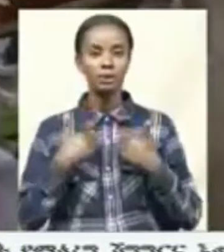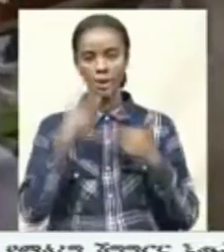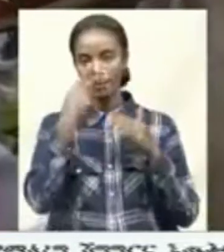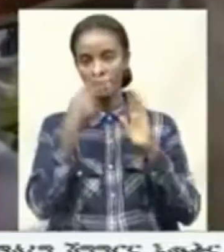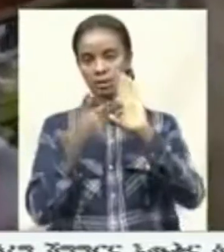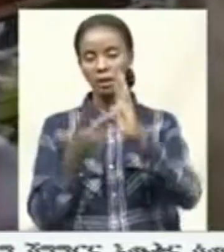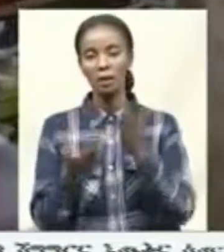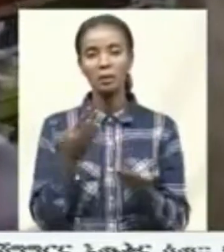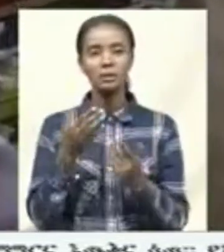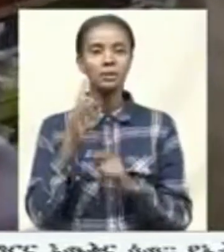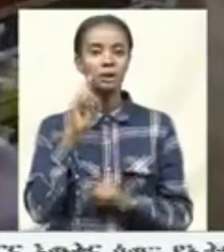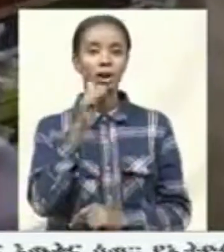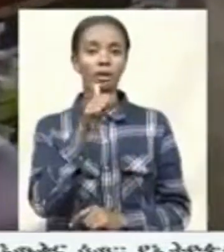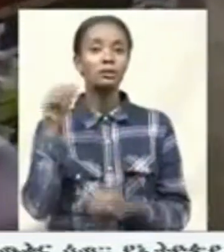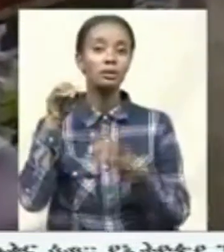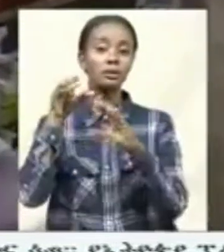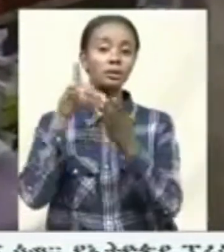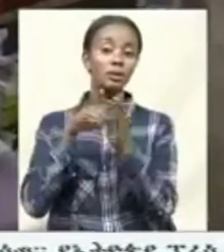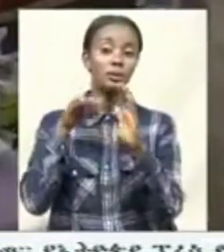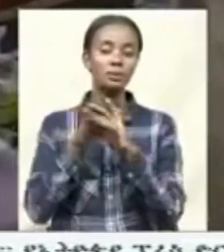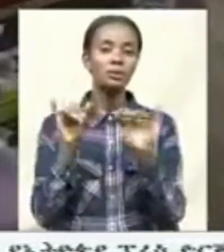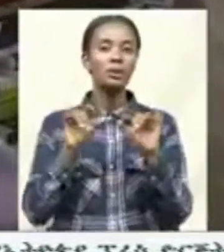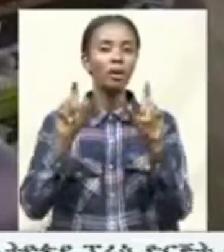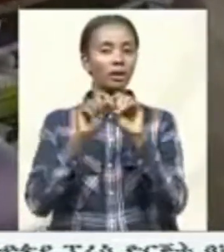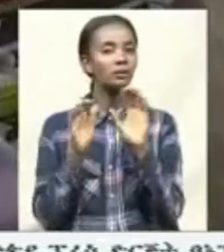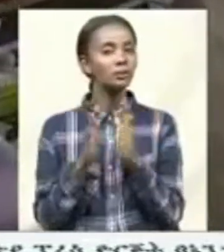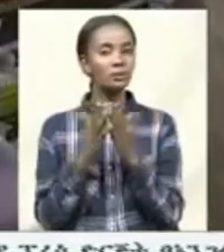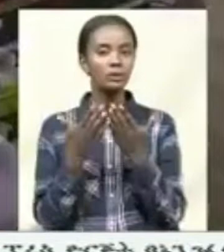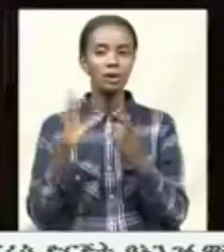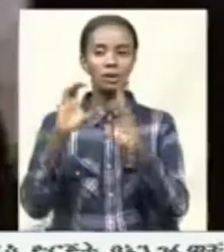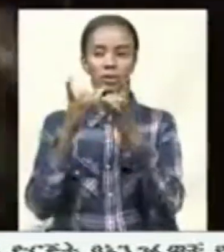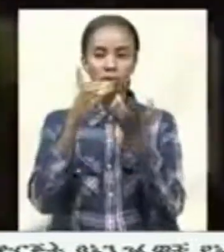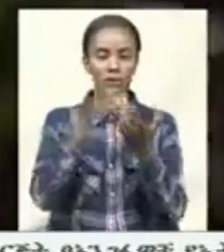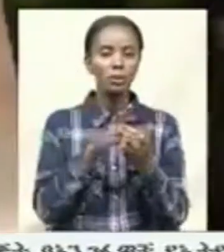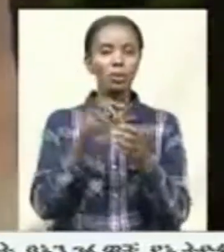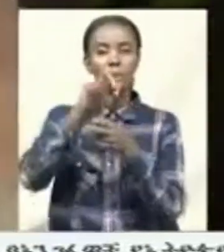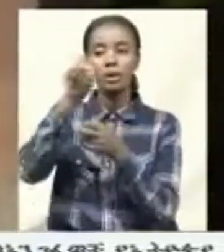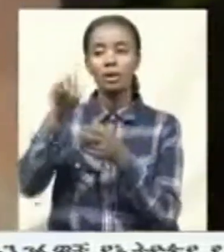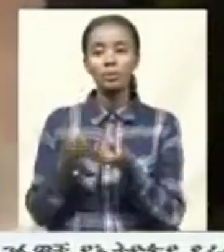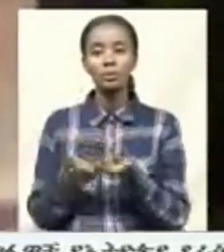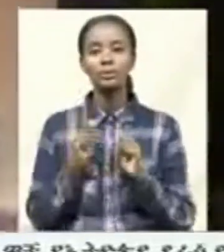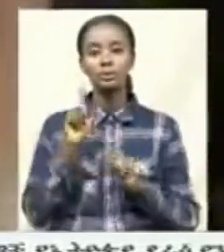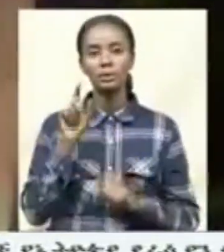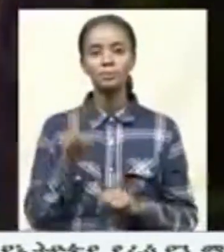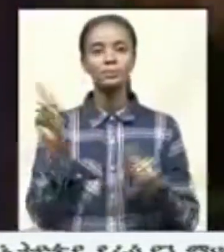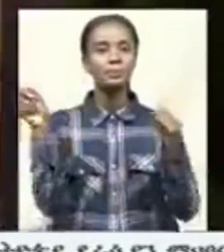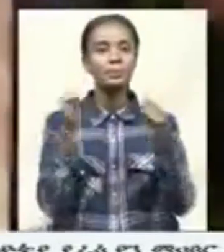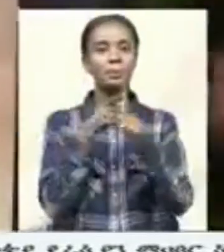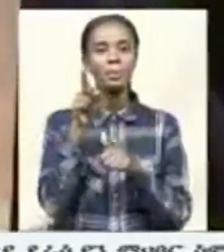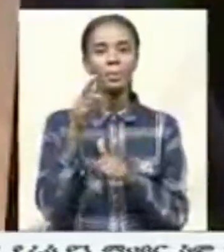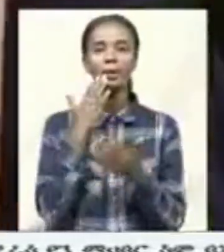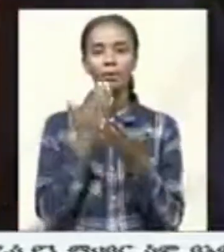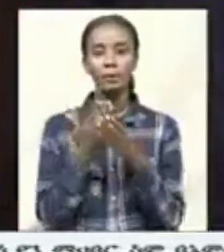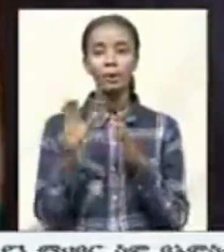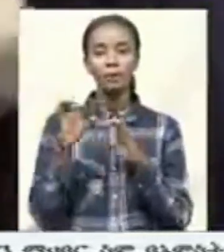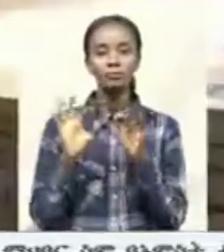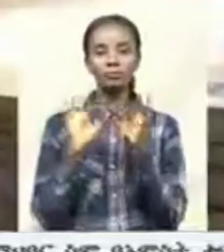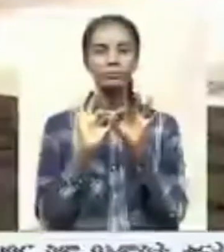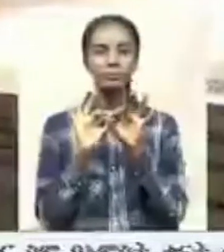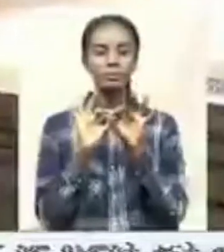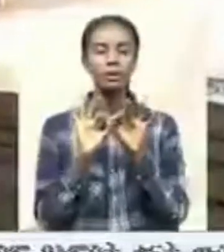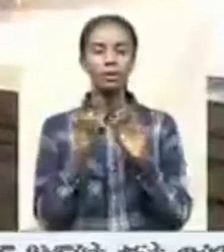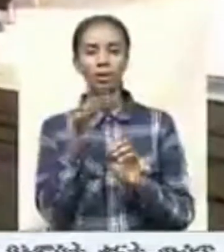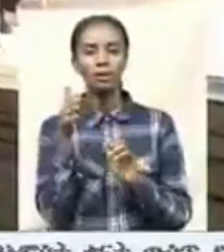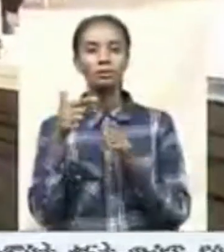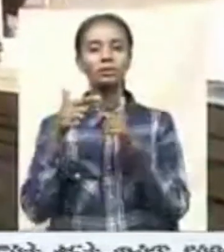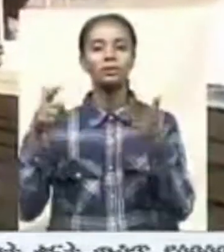ለማሳያ ያህል ነው። በአዲስ አበባ ከተማ ውስጥ እንደዛ አይነት መጻሕፍት በየክፍለ ከተማው በየወረዳው ሊኖር ይገባል። መጀመሪያ ይህንን ጥሩ አድርገን ካደራጀ ነው